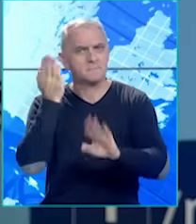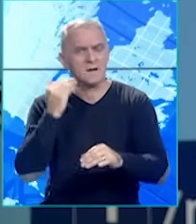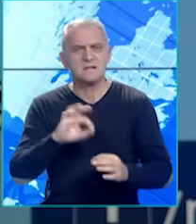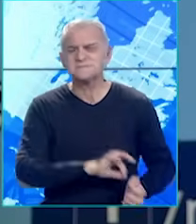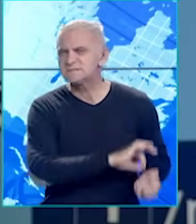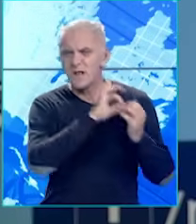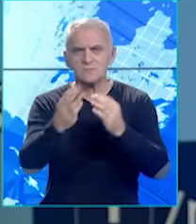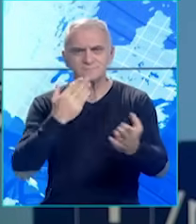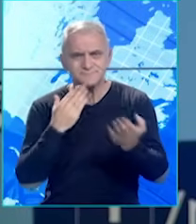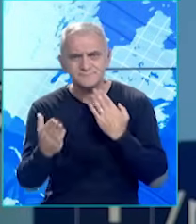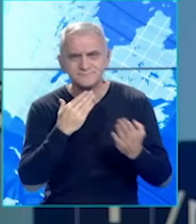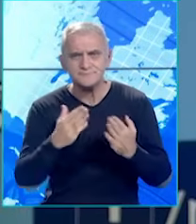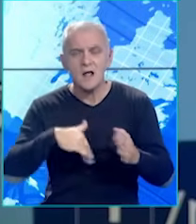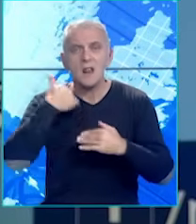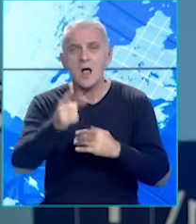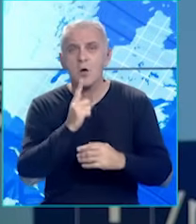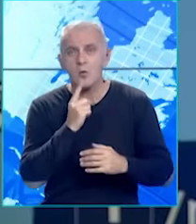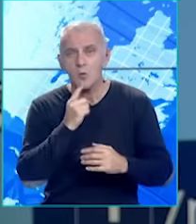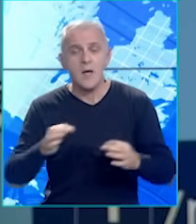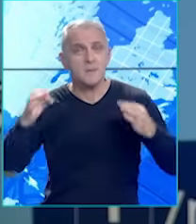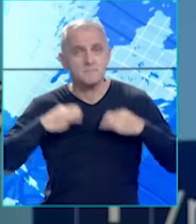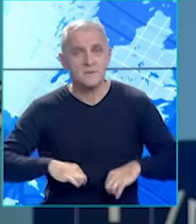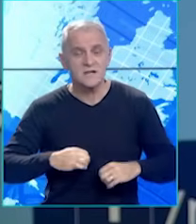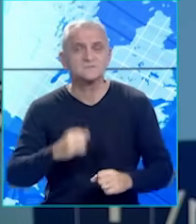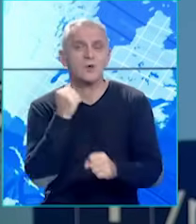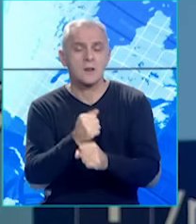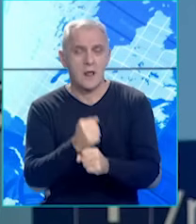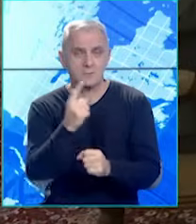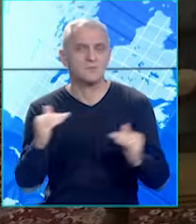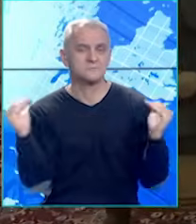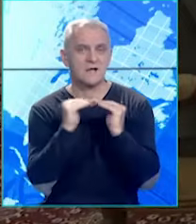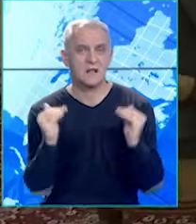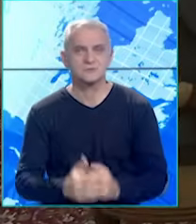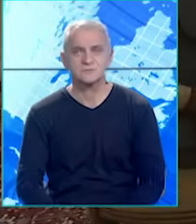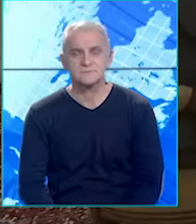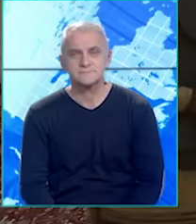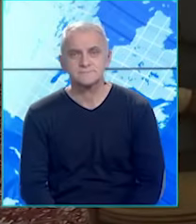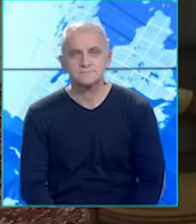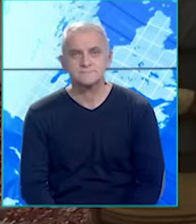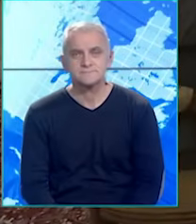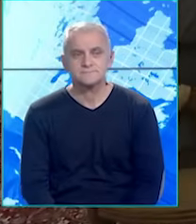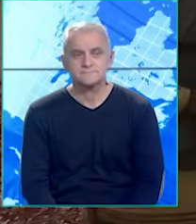i Hercegovine prethodilo je cjelodnevno zasjedanje, nakon kojeg je predsjedništvo postiglo saglasnost.